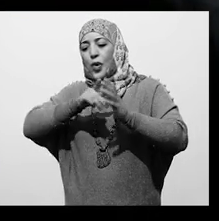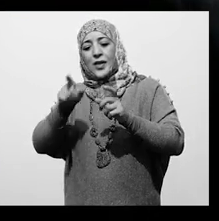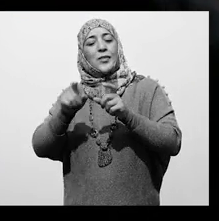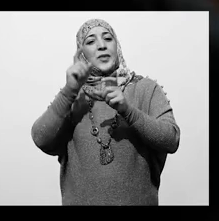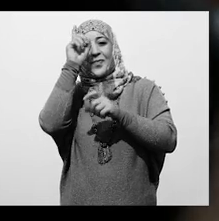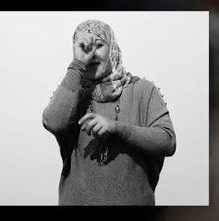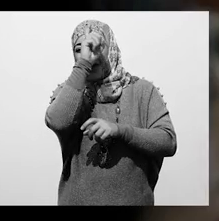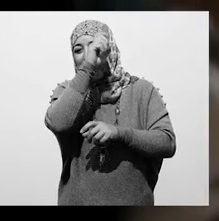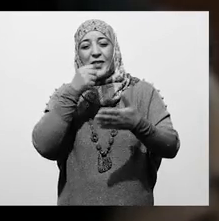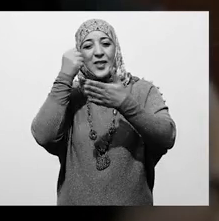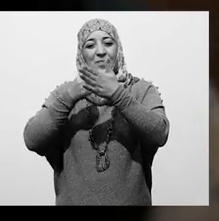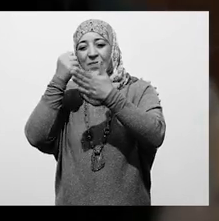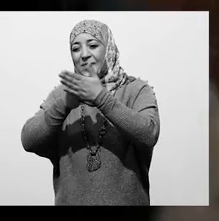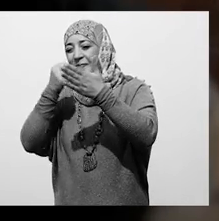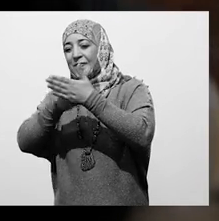et année